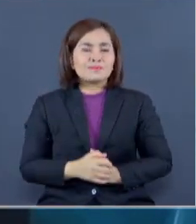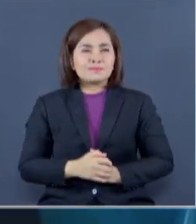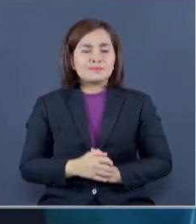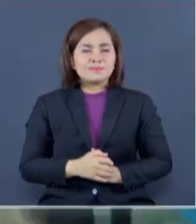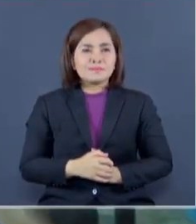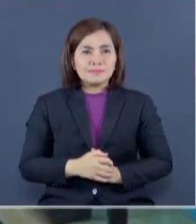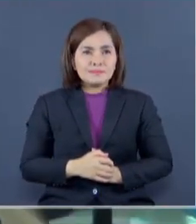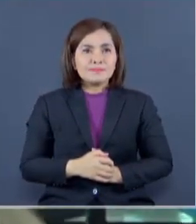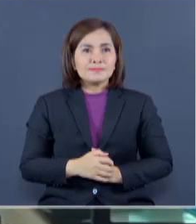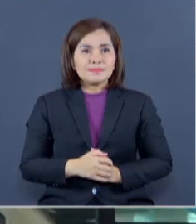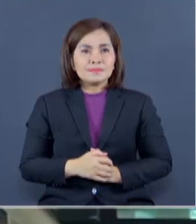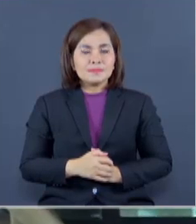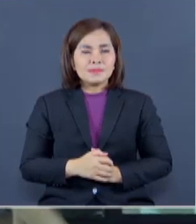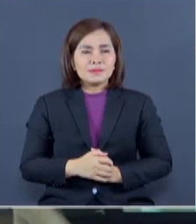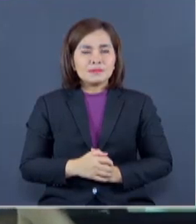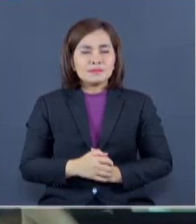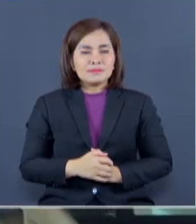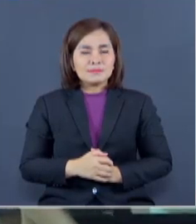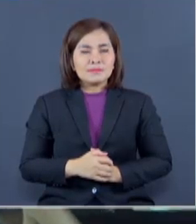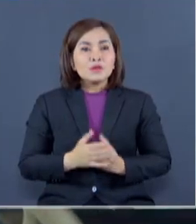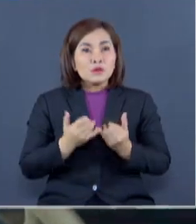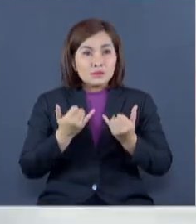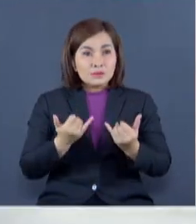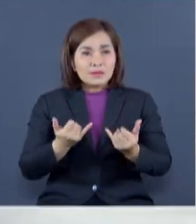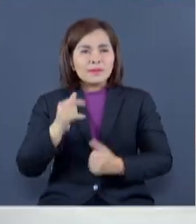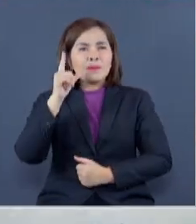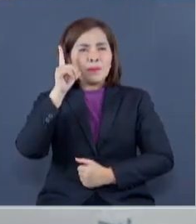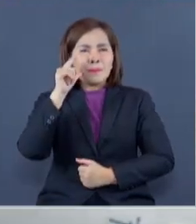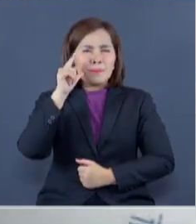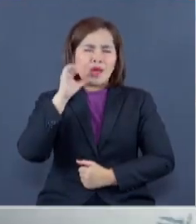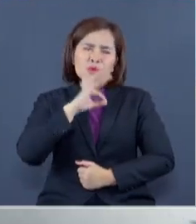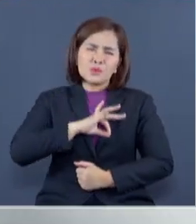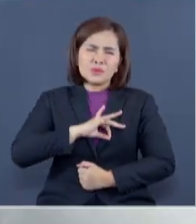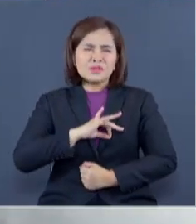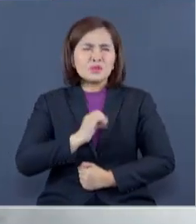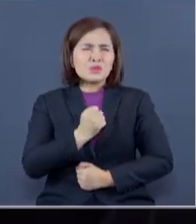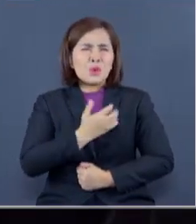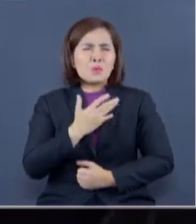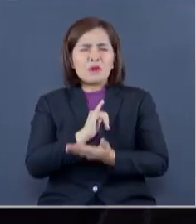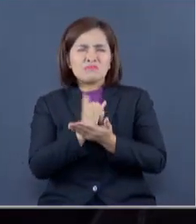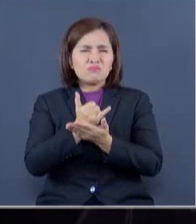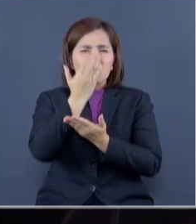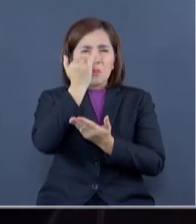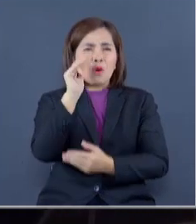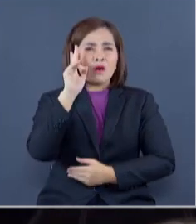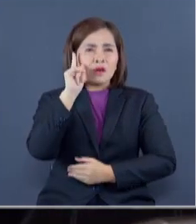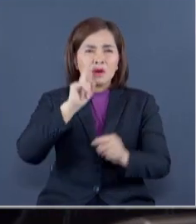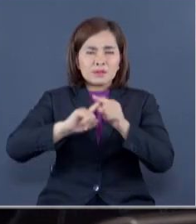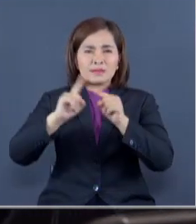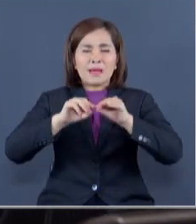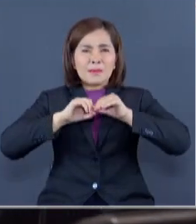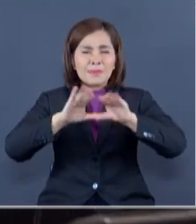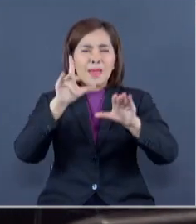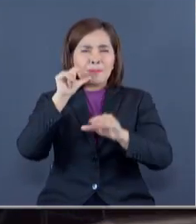พรพิมลเนี่ยบอกว่าตอนนี้แม่อดรนทนไม่ไหวแล้วเพราะข่าวที่ออกไปเนี่ยมันบั่นทอนจิตใจ